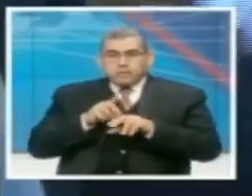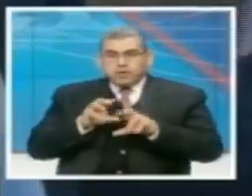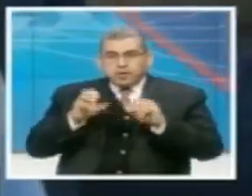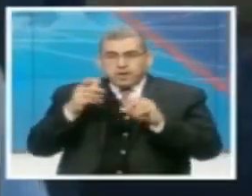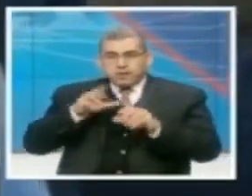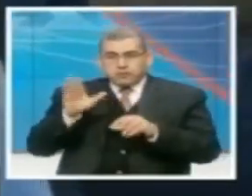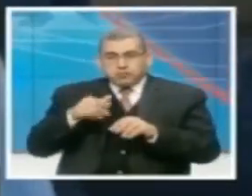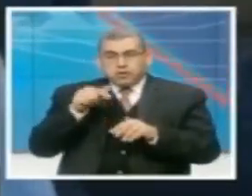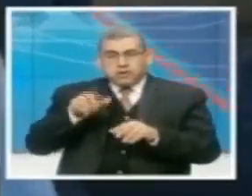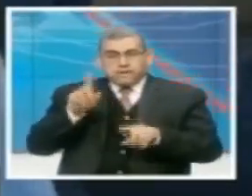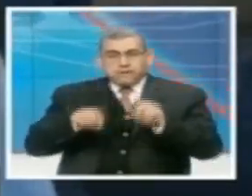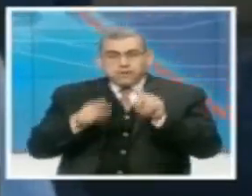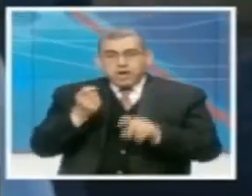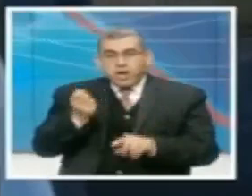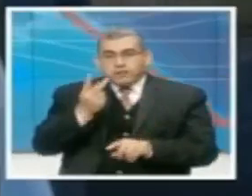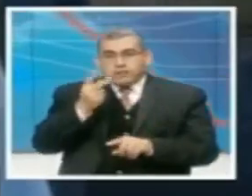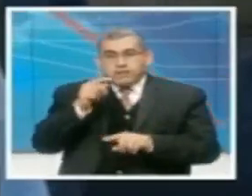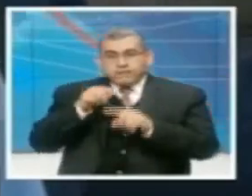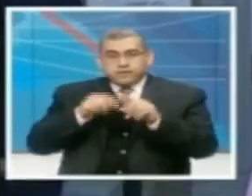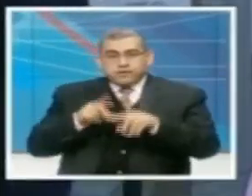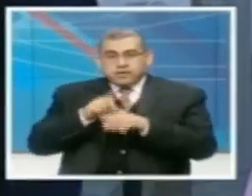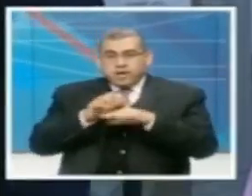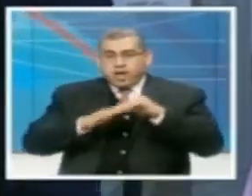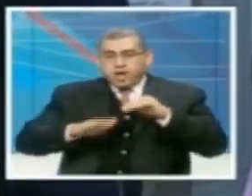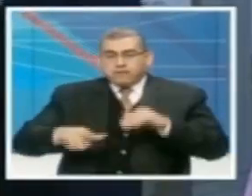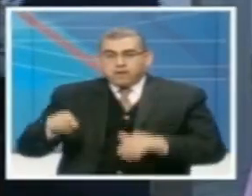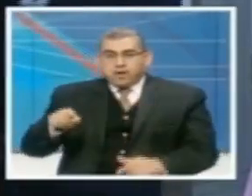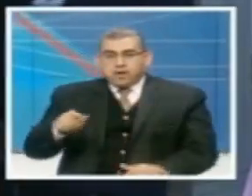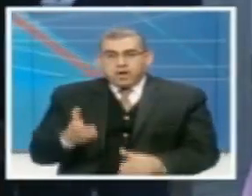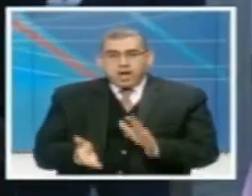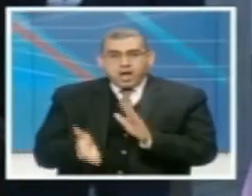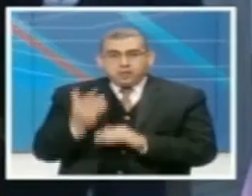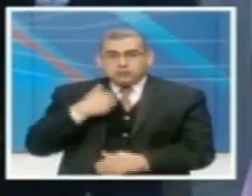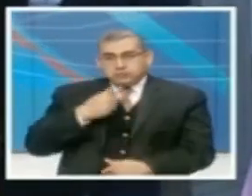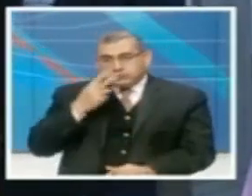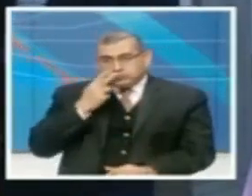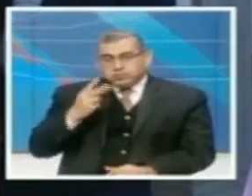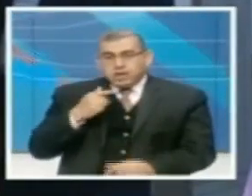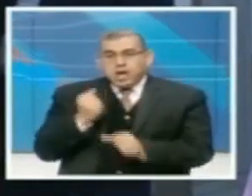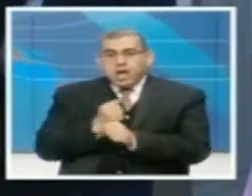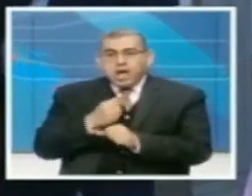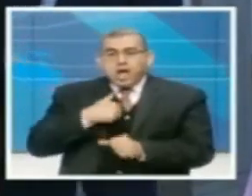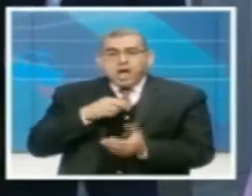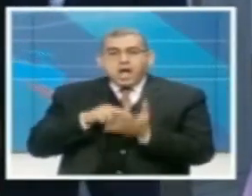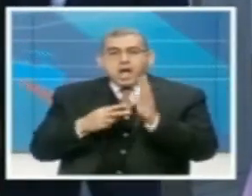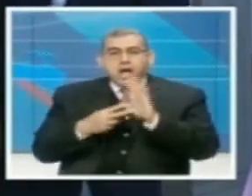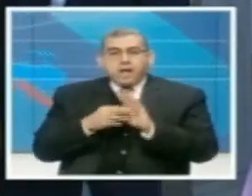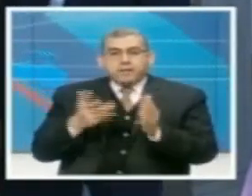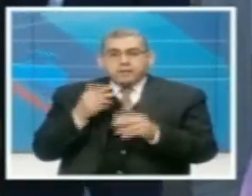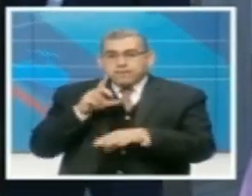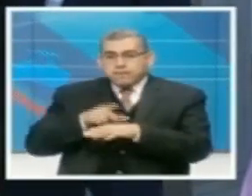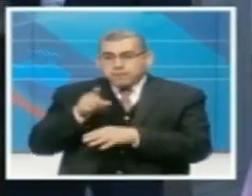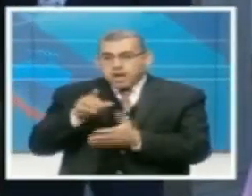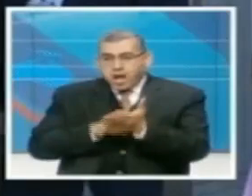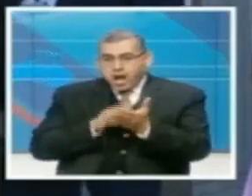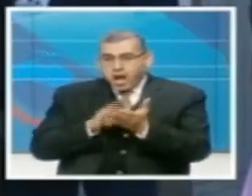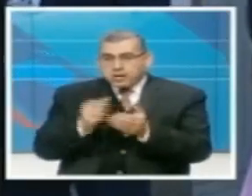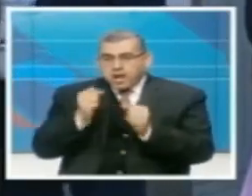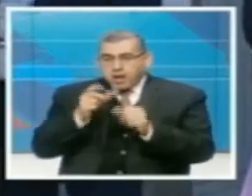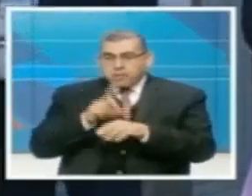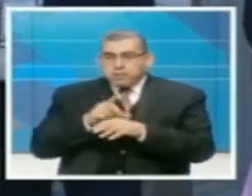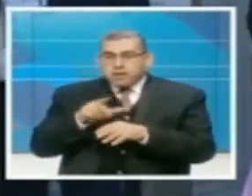و 75% بتظهر في الأطفال. رحلة عمل احنا عايزين نعمل ايه لهذه الأمراض من حيث